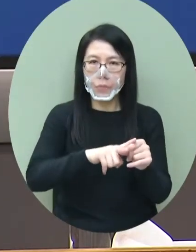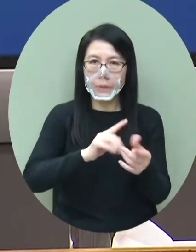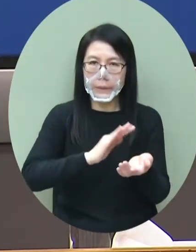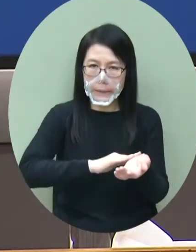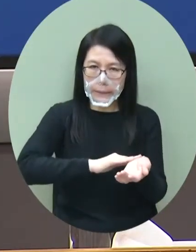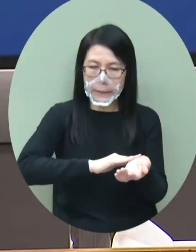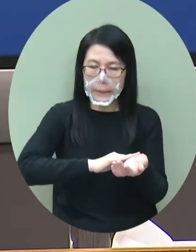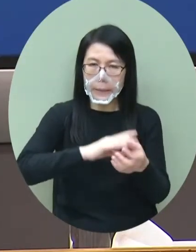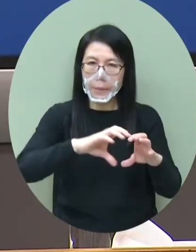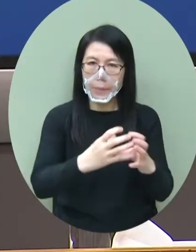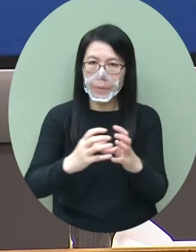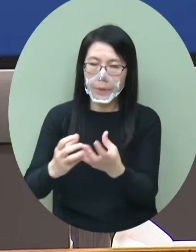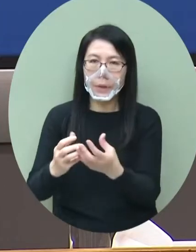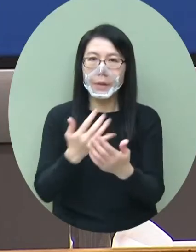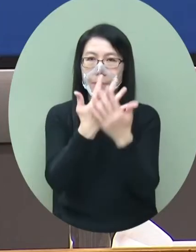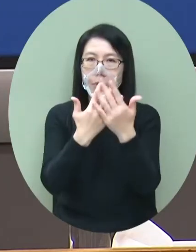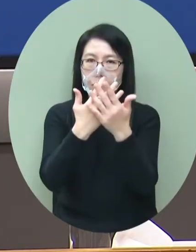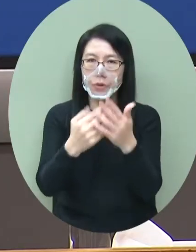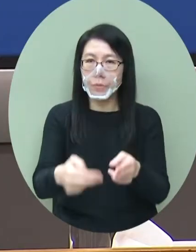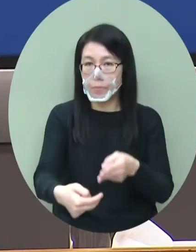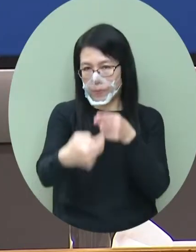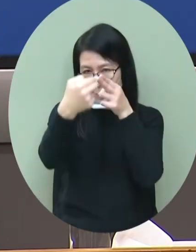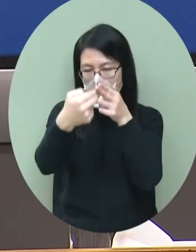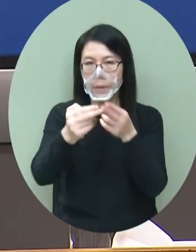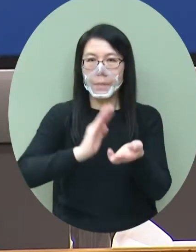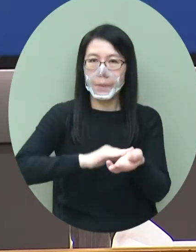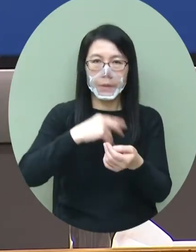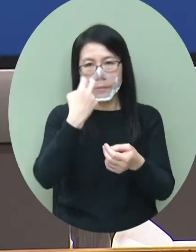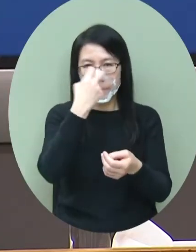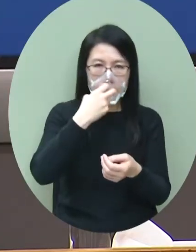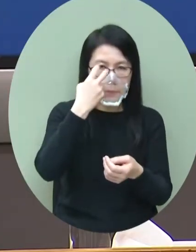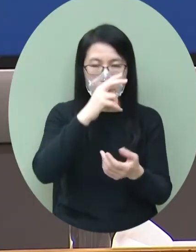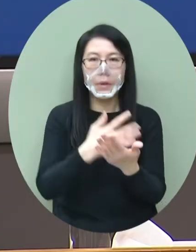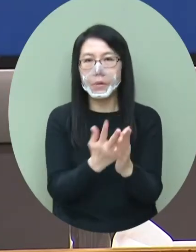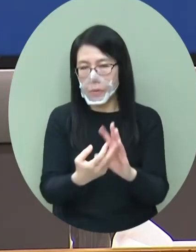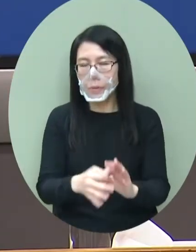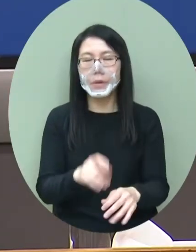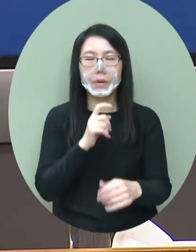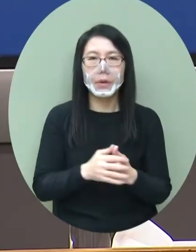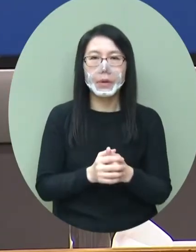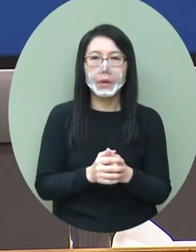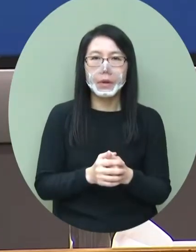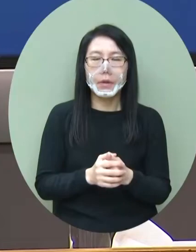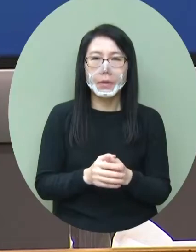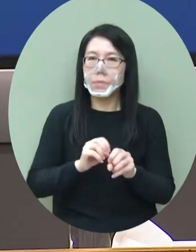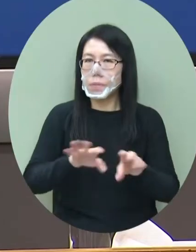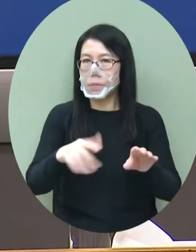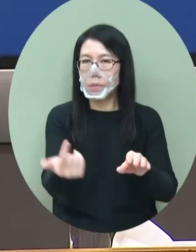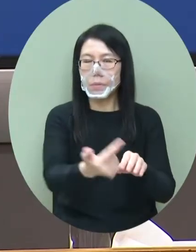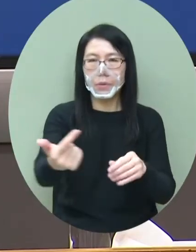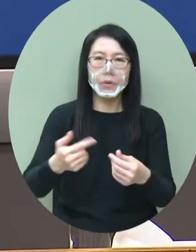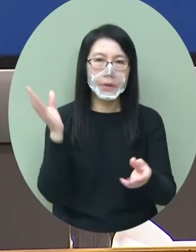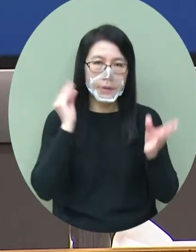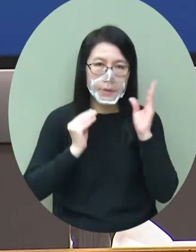的中医业界的人士做了一些网上的会诊，还有一些广泛